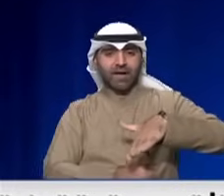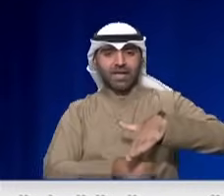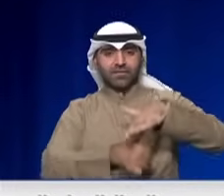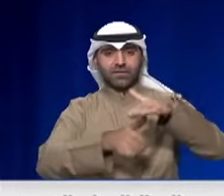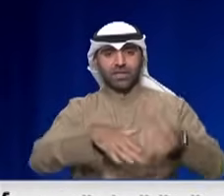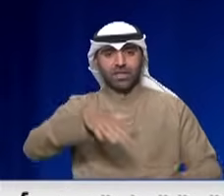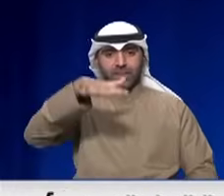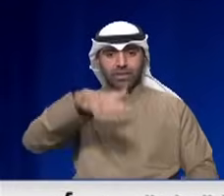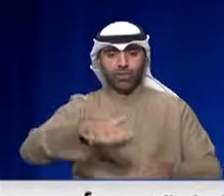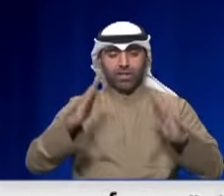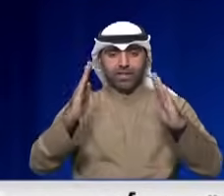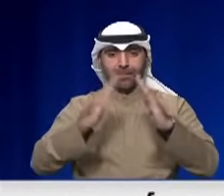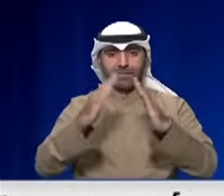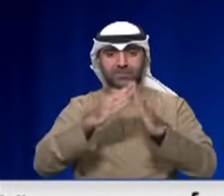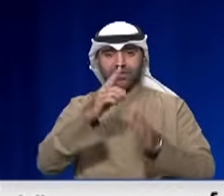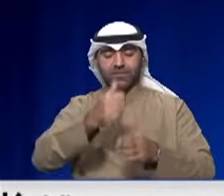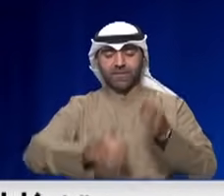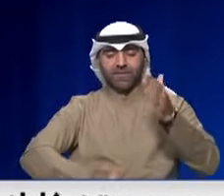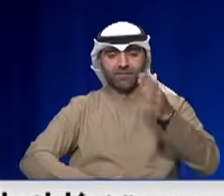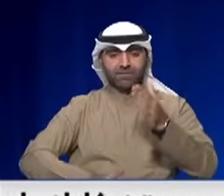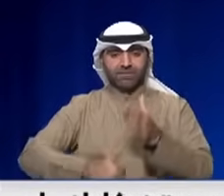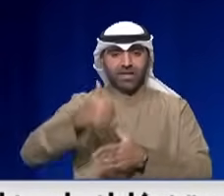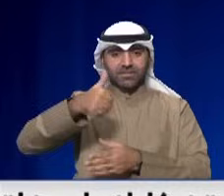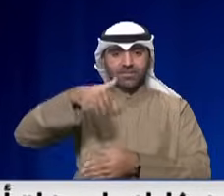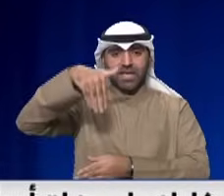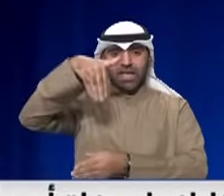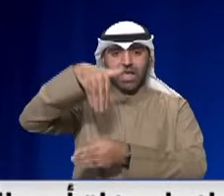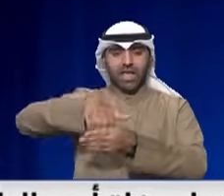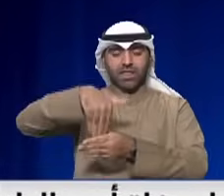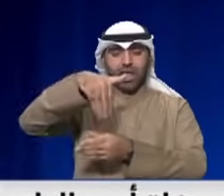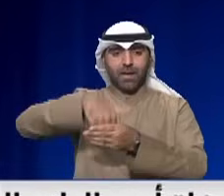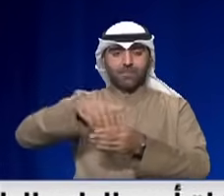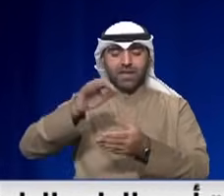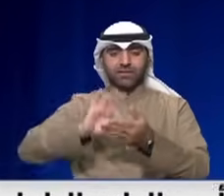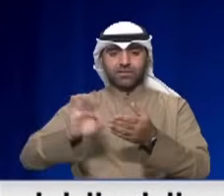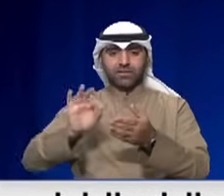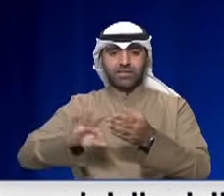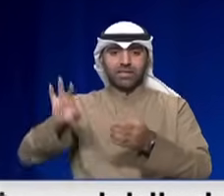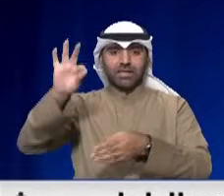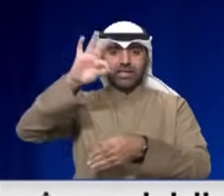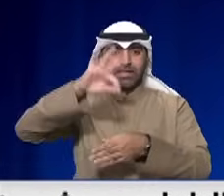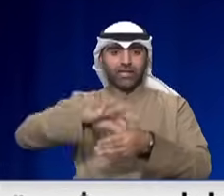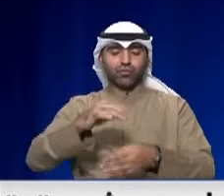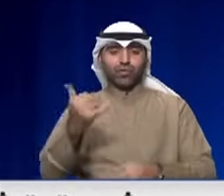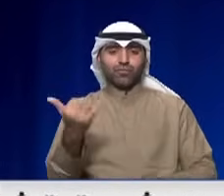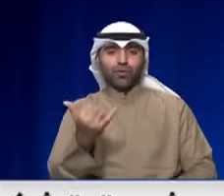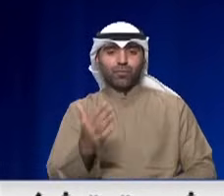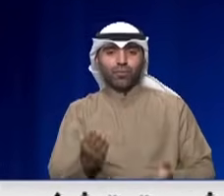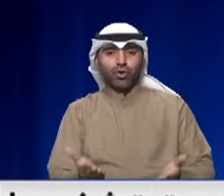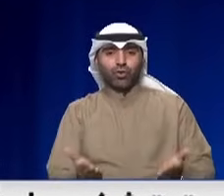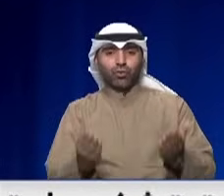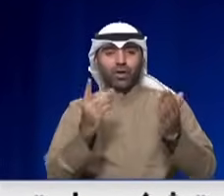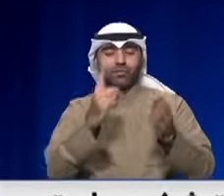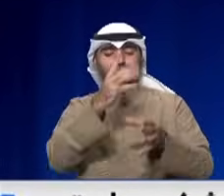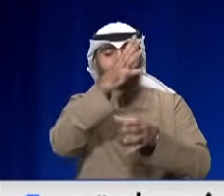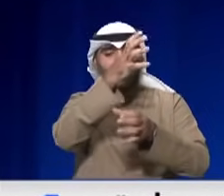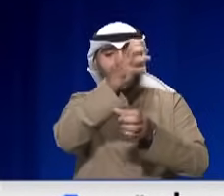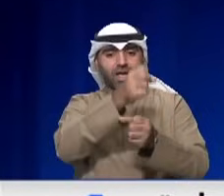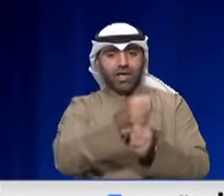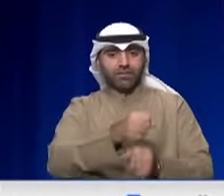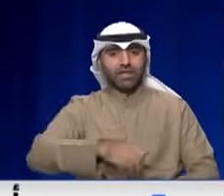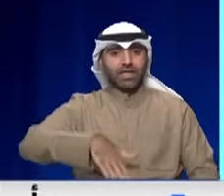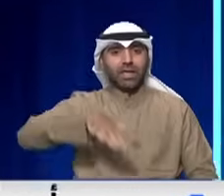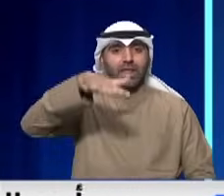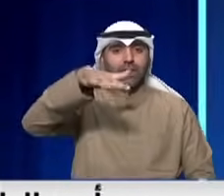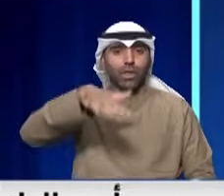مختلف المجالات الى افاق ارحب خدمه لمصلحتهما سائلا سموه الباريه جل وعلا ان